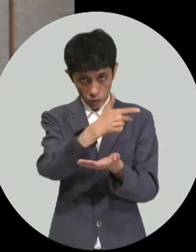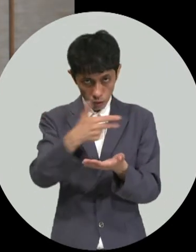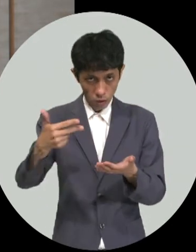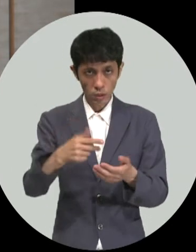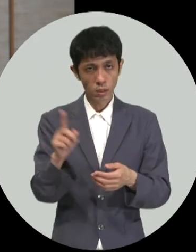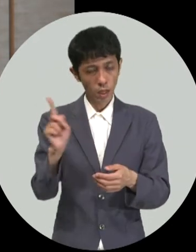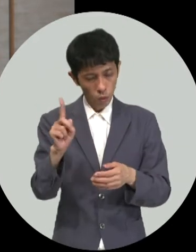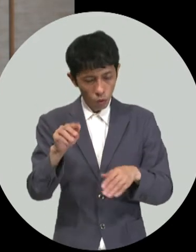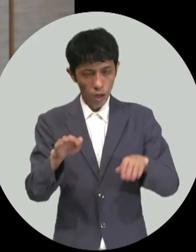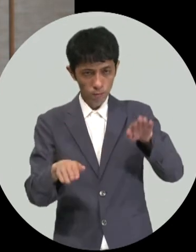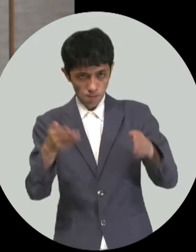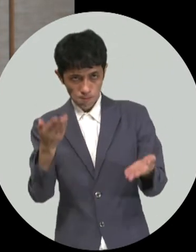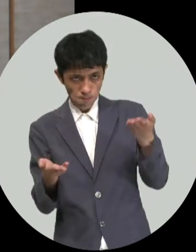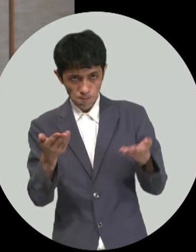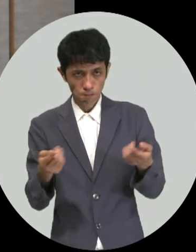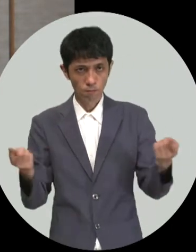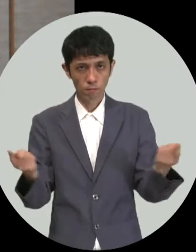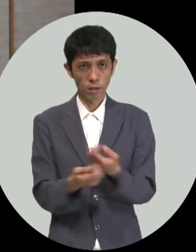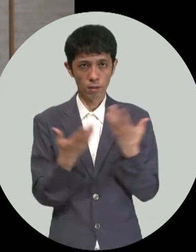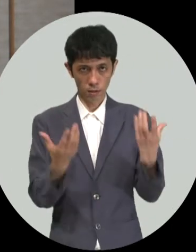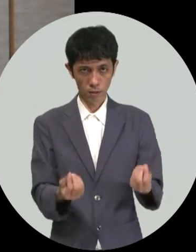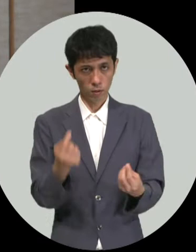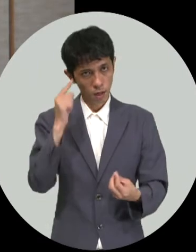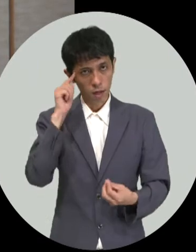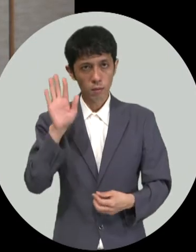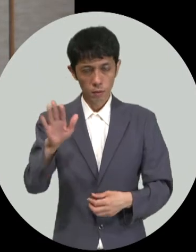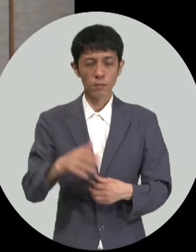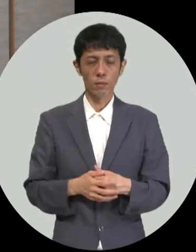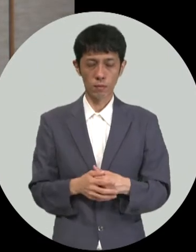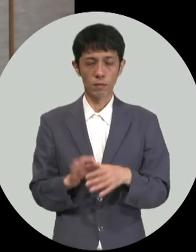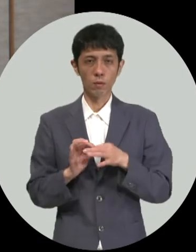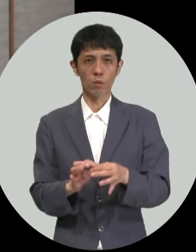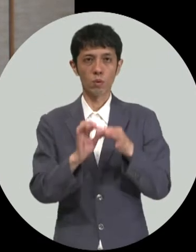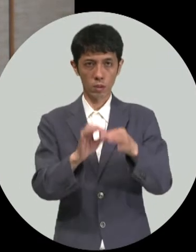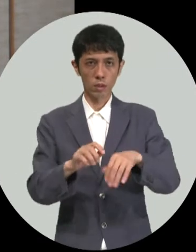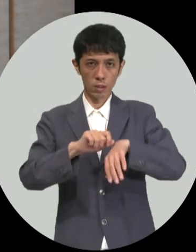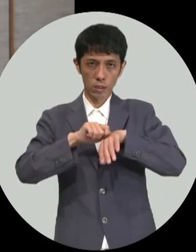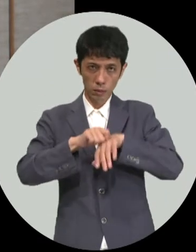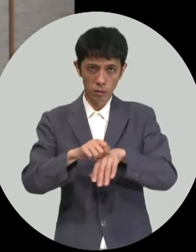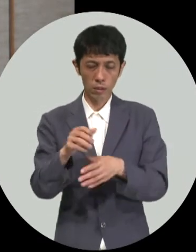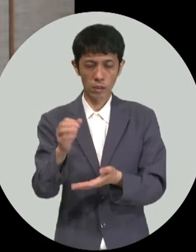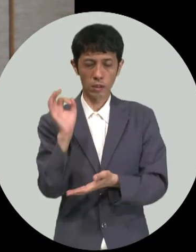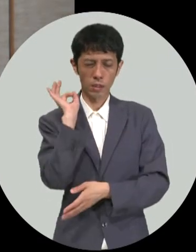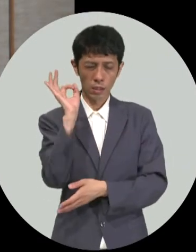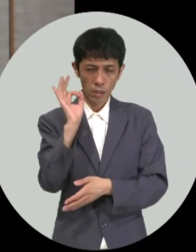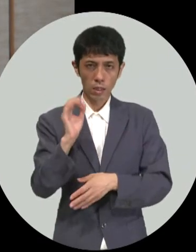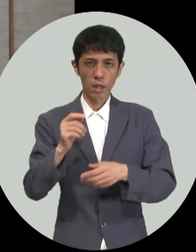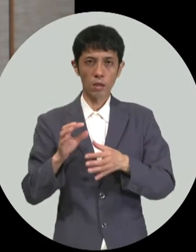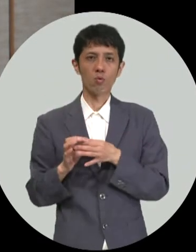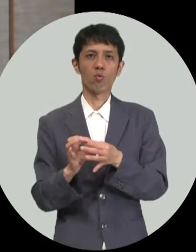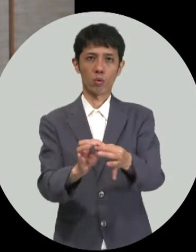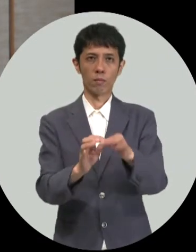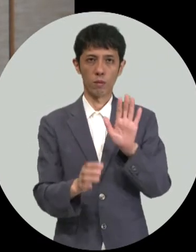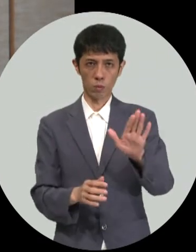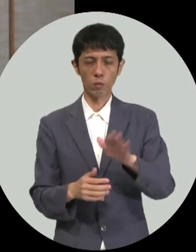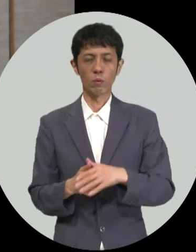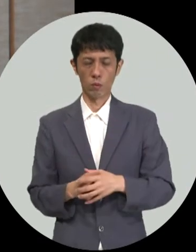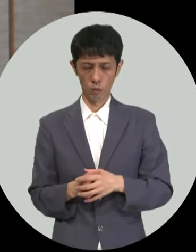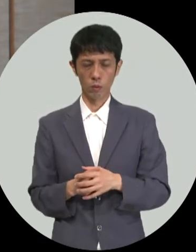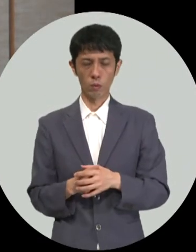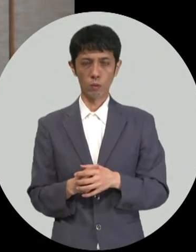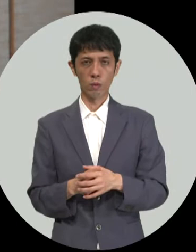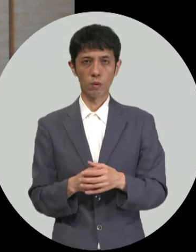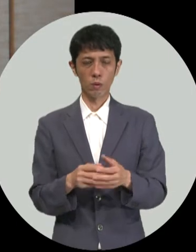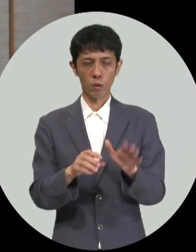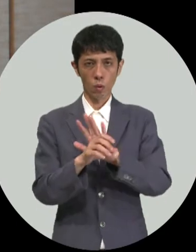収支均衡を図っている状況であると考えております。引き続き厳しい財政運営が続く見通しでございまして、新型コロナウイルス